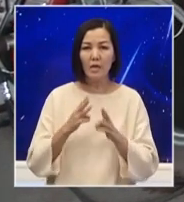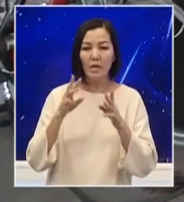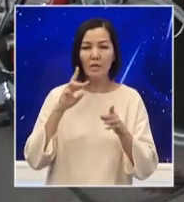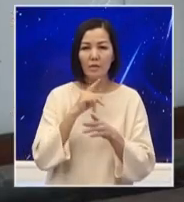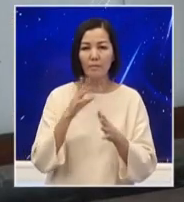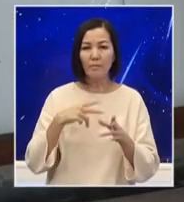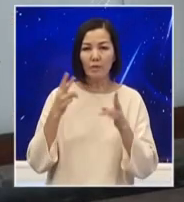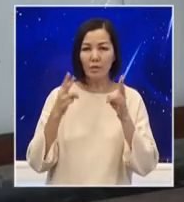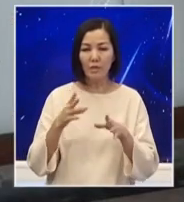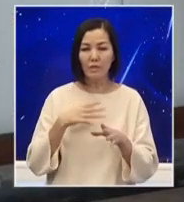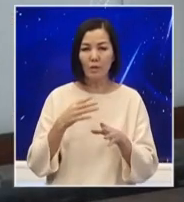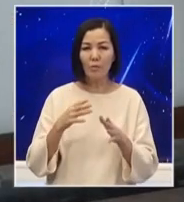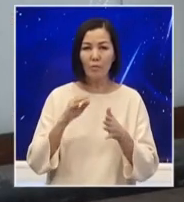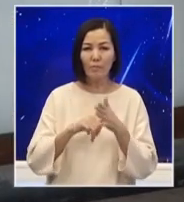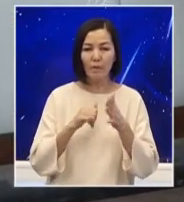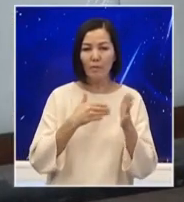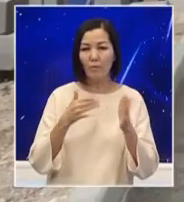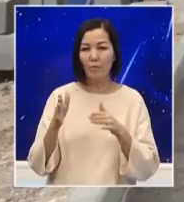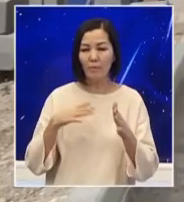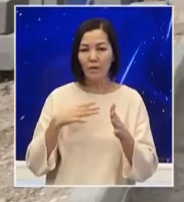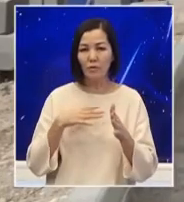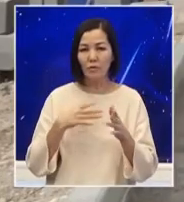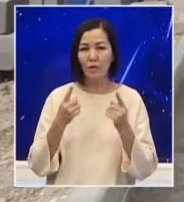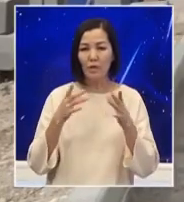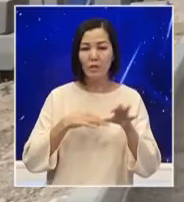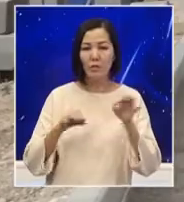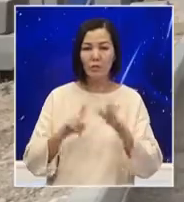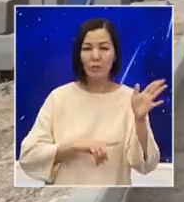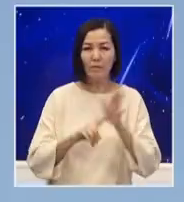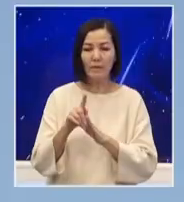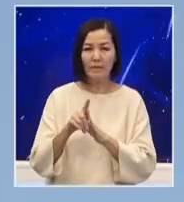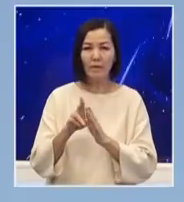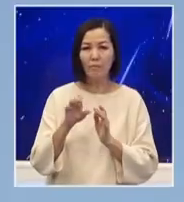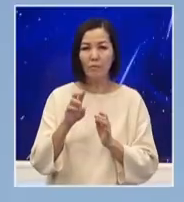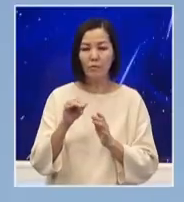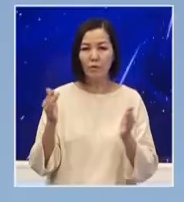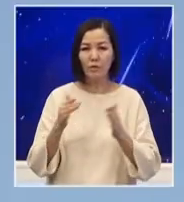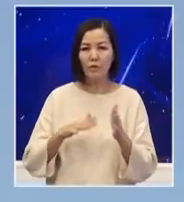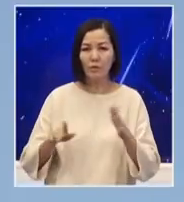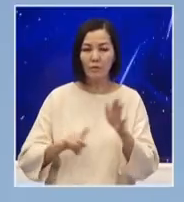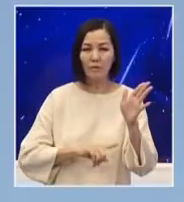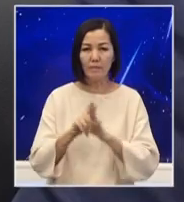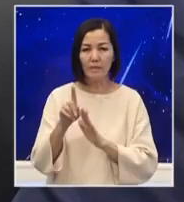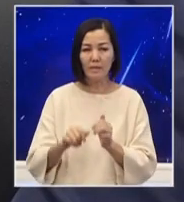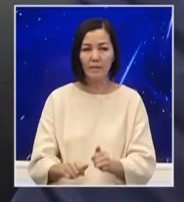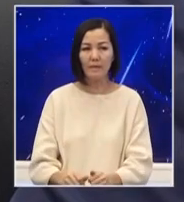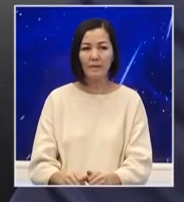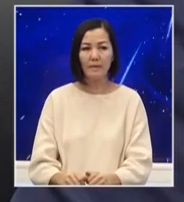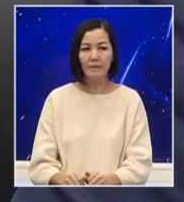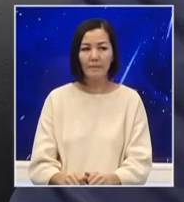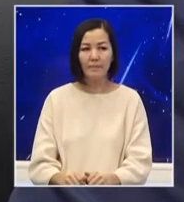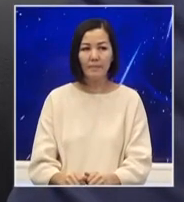алатын. Осы олқылықты оңалтуда Амандық Баталов Талғарда тың жоба бастаған. Алдымен Бозторғай шағын ауданында бастады.